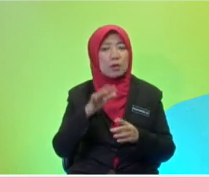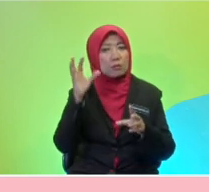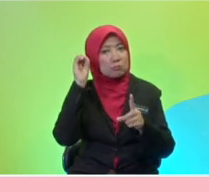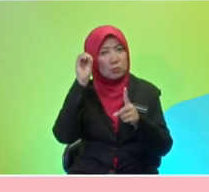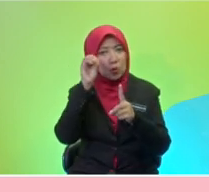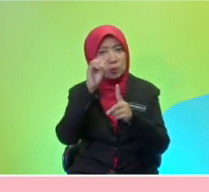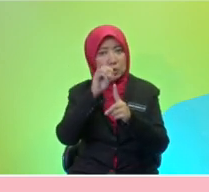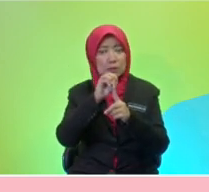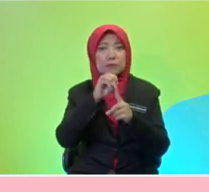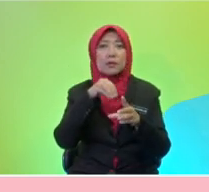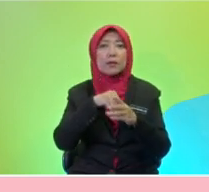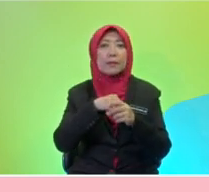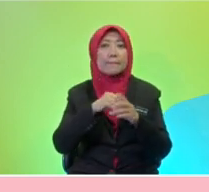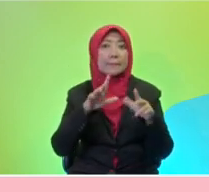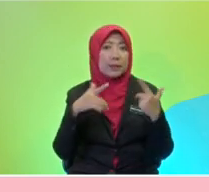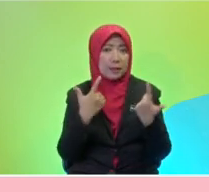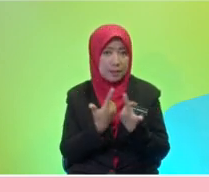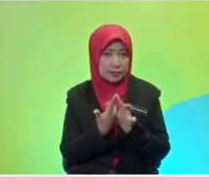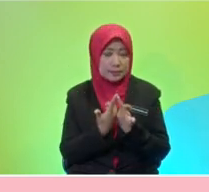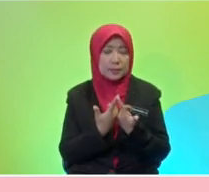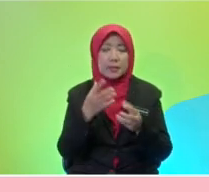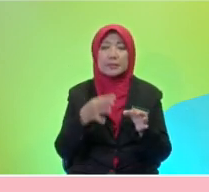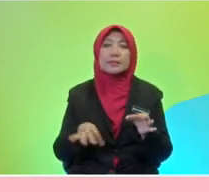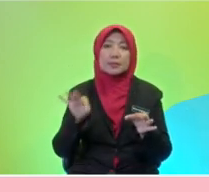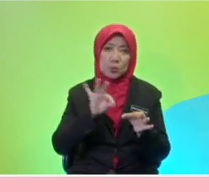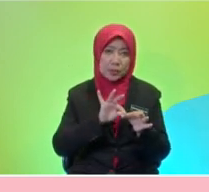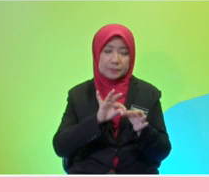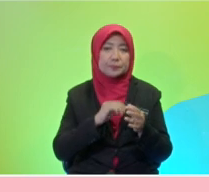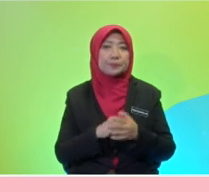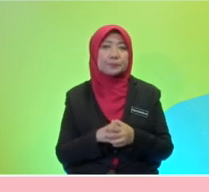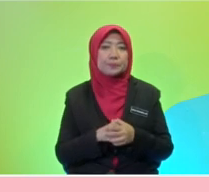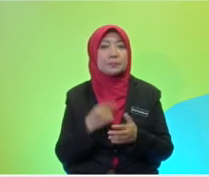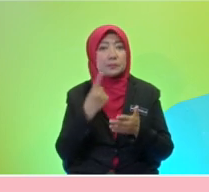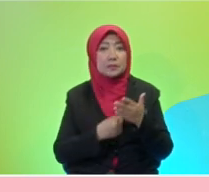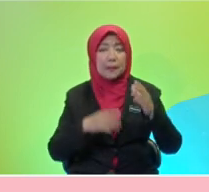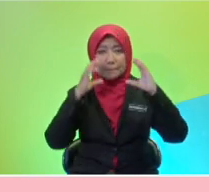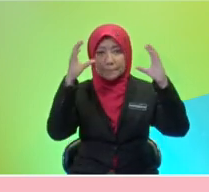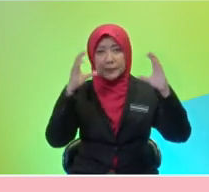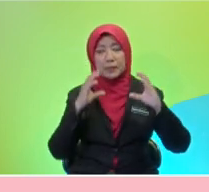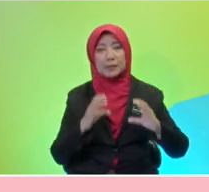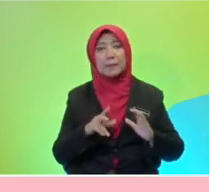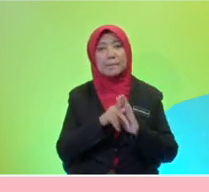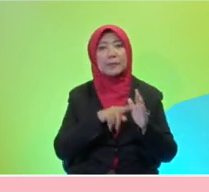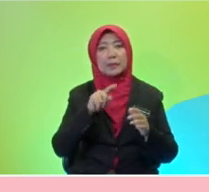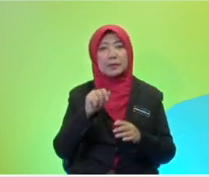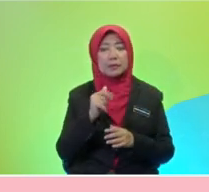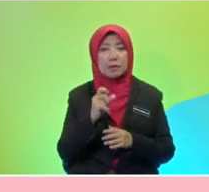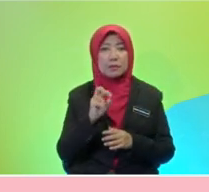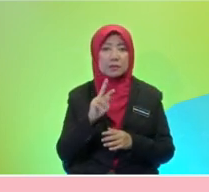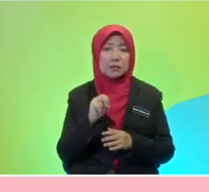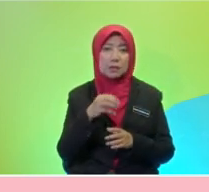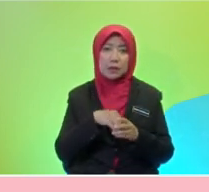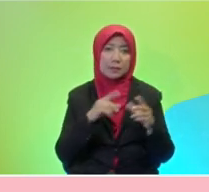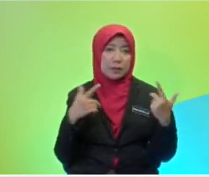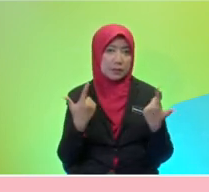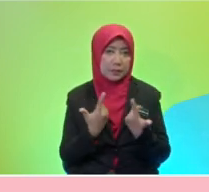menyediakan Activity yang bersesuaian untuk murid-murid dalam kelas kemudian apa kaidah pencak silat yang akan digunakan dalam kelas